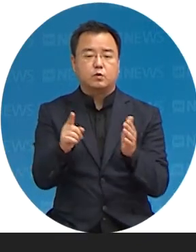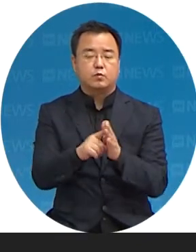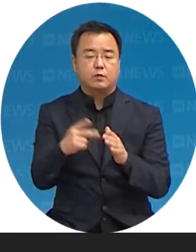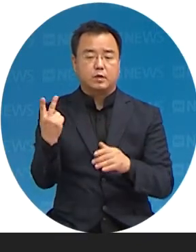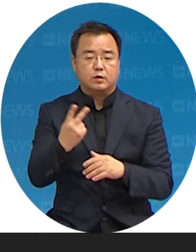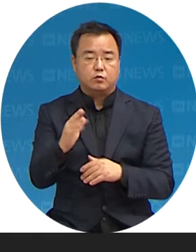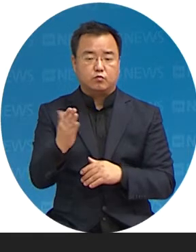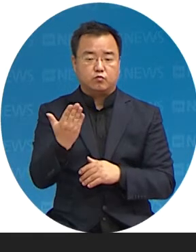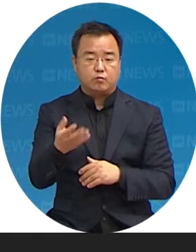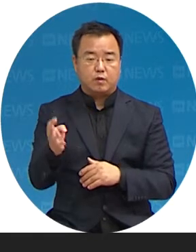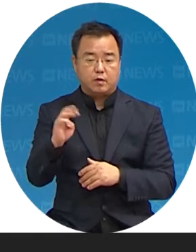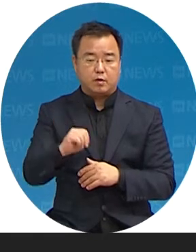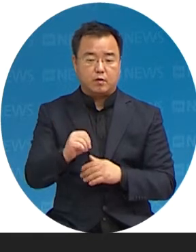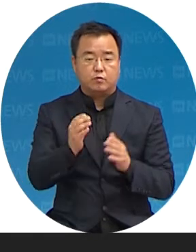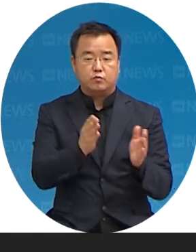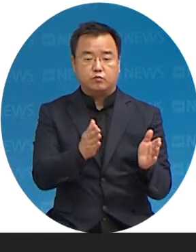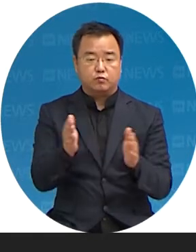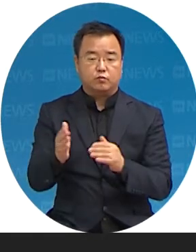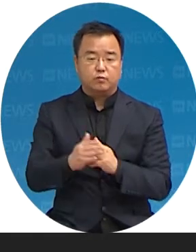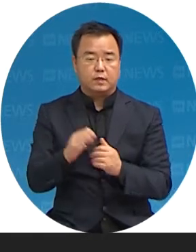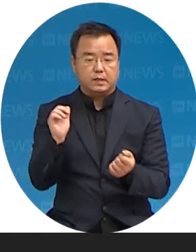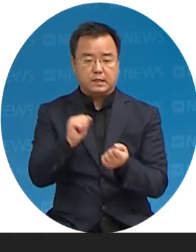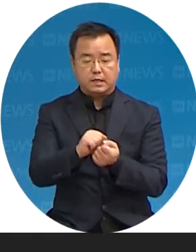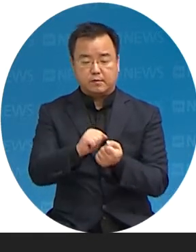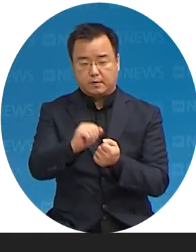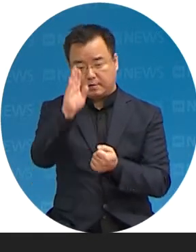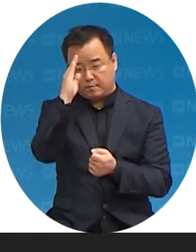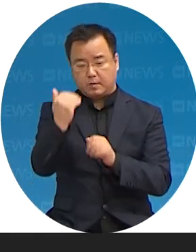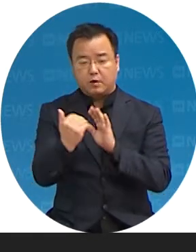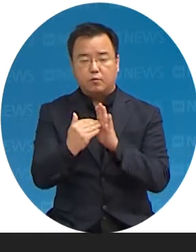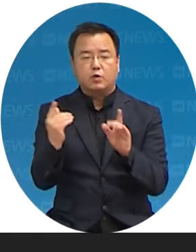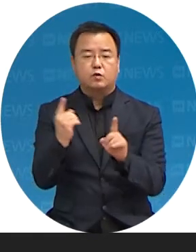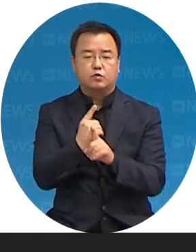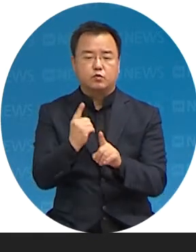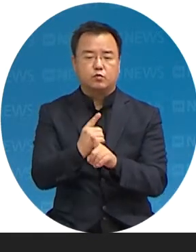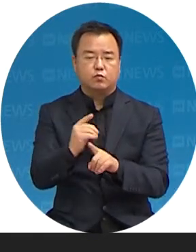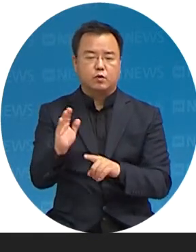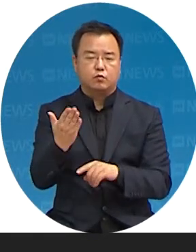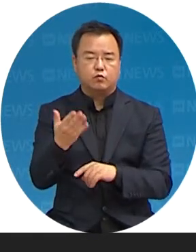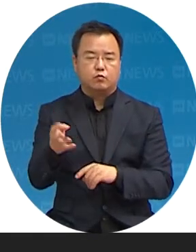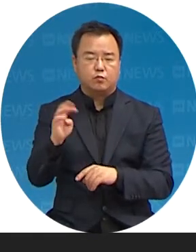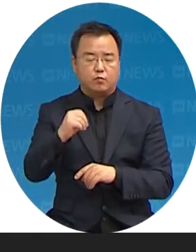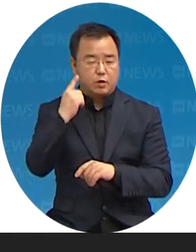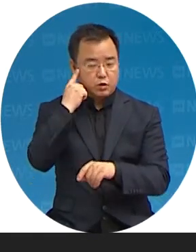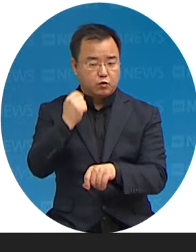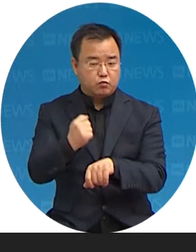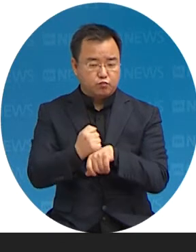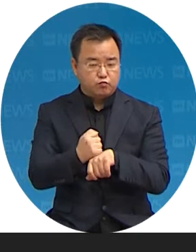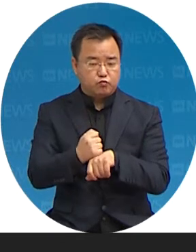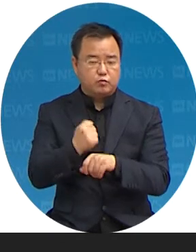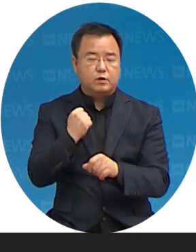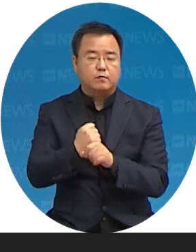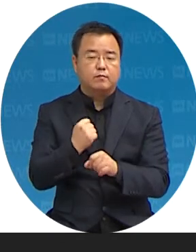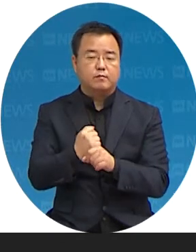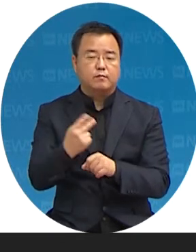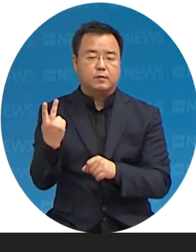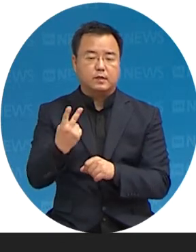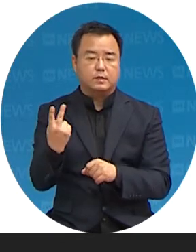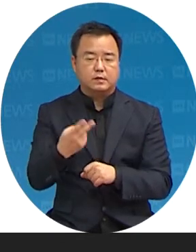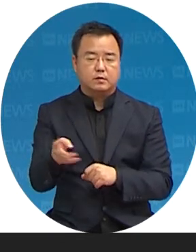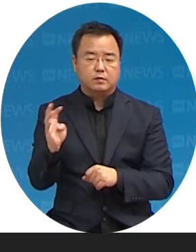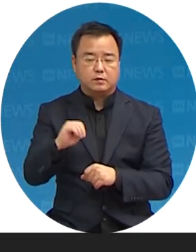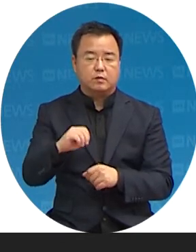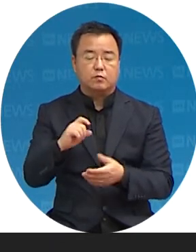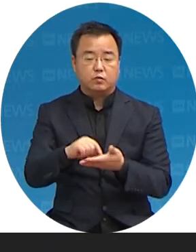편성 했습니다 예 감염병 방역과 치료에 900억원 그리고 연구 개발의 2000억 원 정도를 투자를